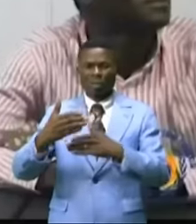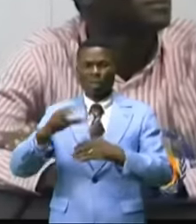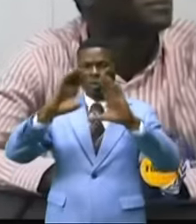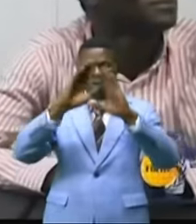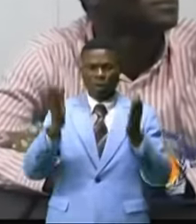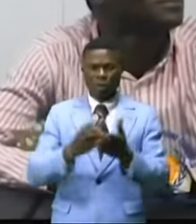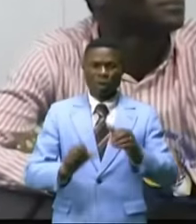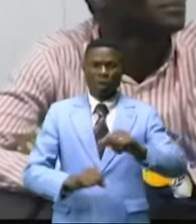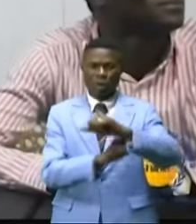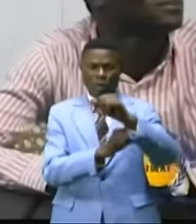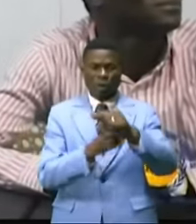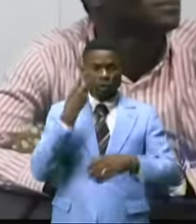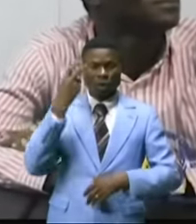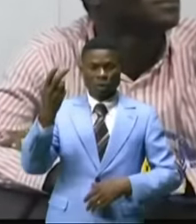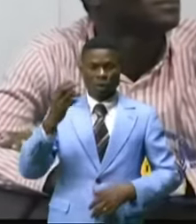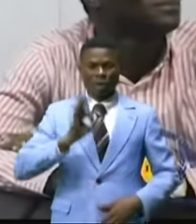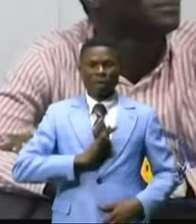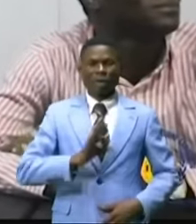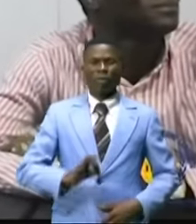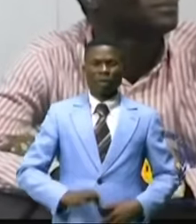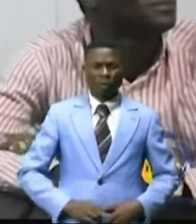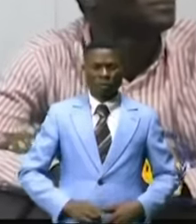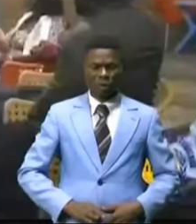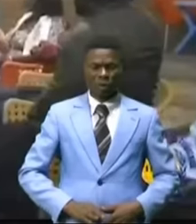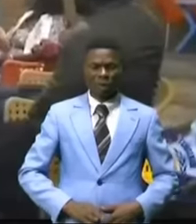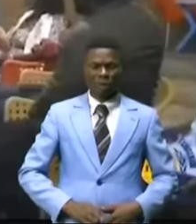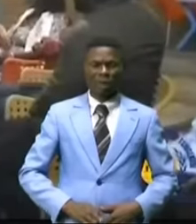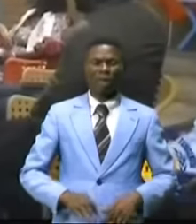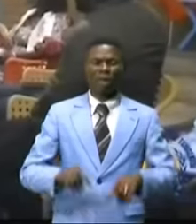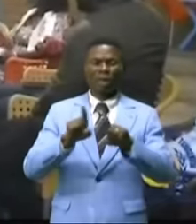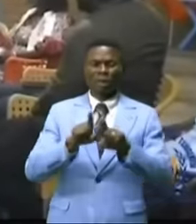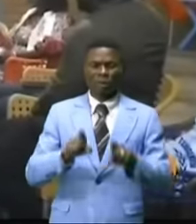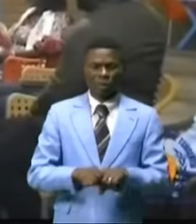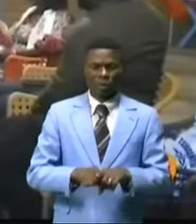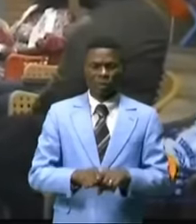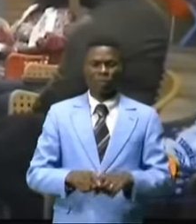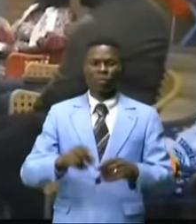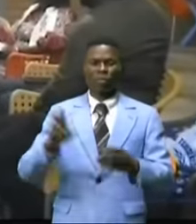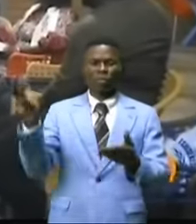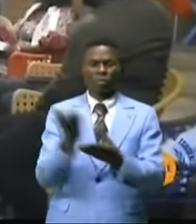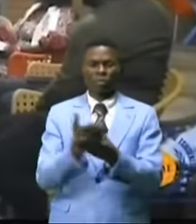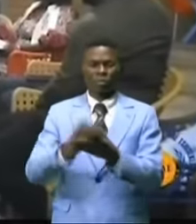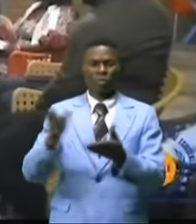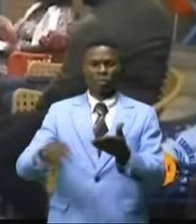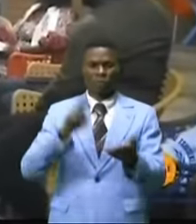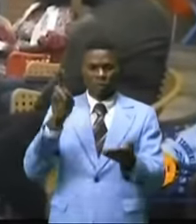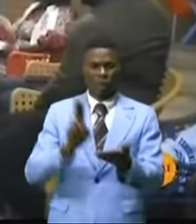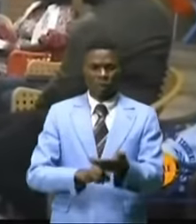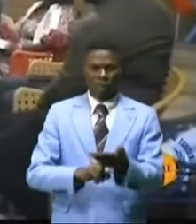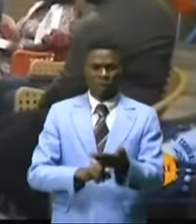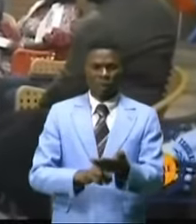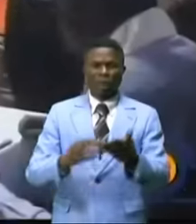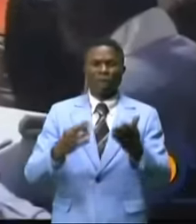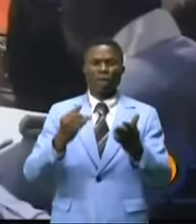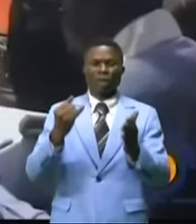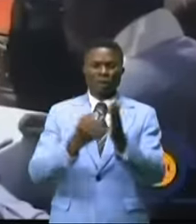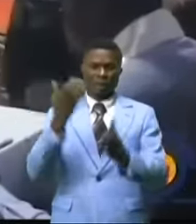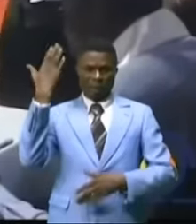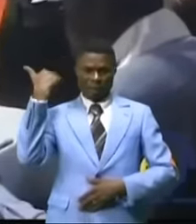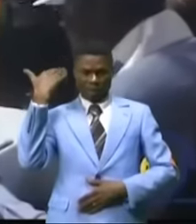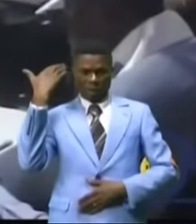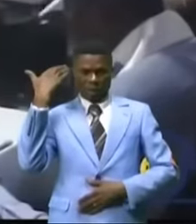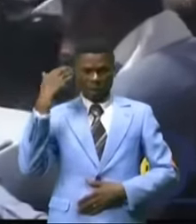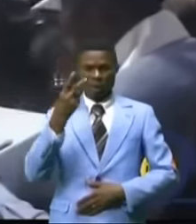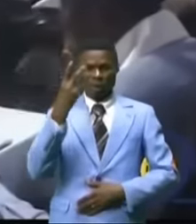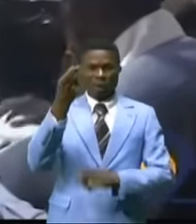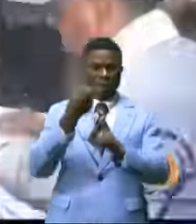dont le soutien à la vision du chef de l'État, Félix-Antoine Tshisekedi. Le protocole d'accord signé le week-end dernier, le